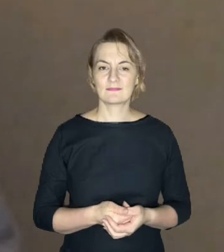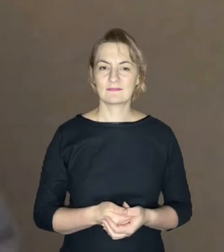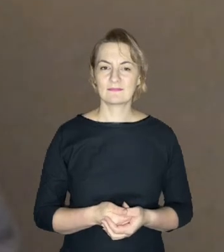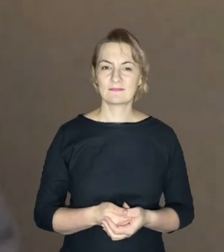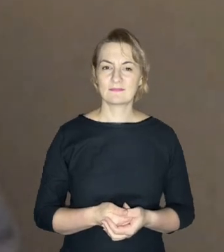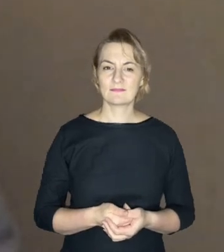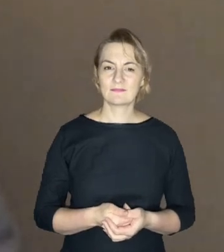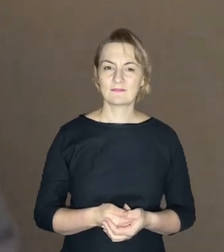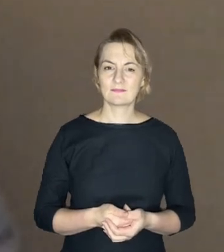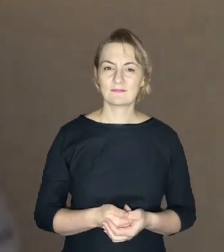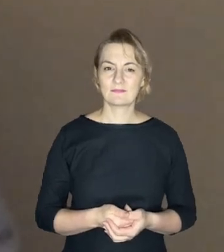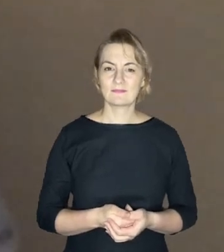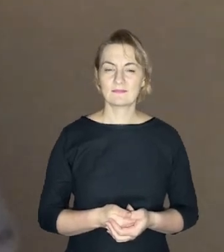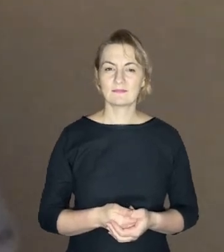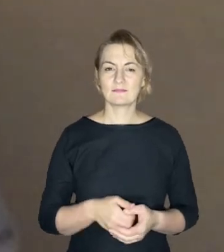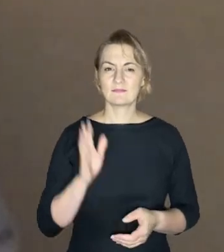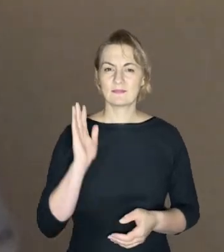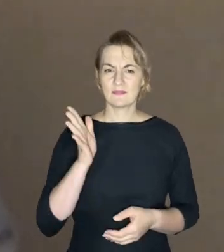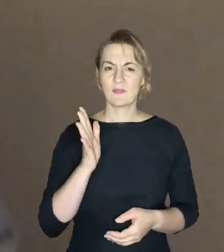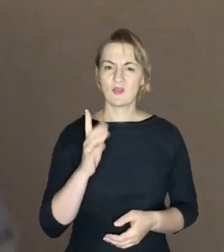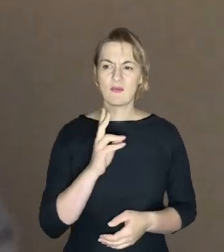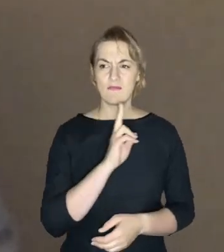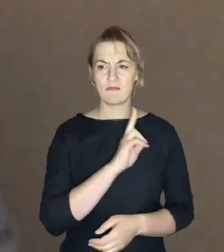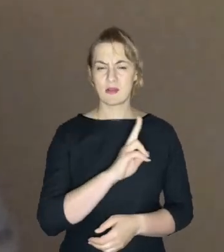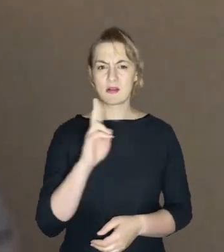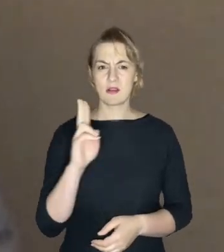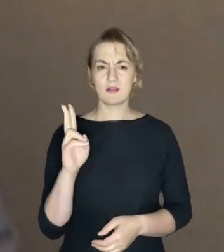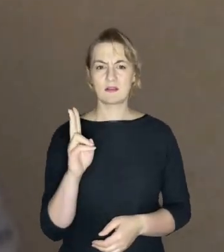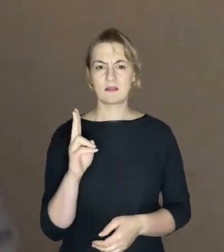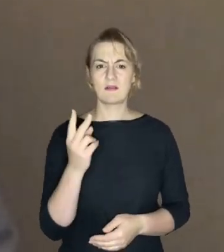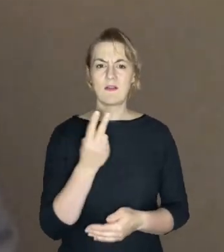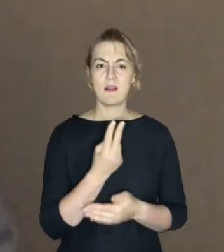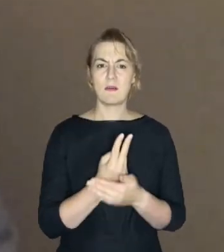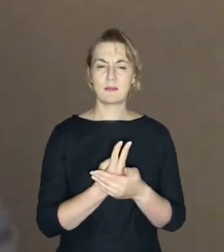Potem każdy się z wolna zanurzy.